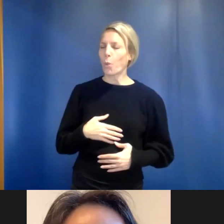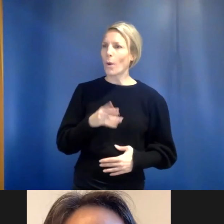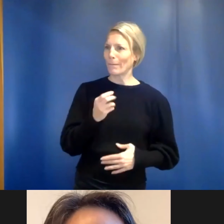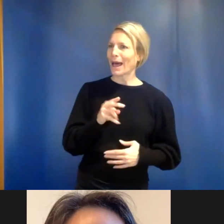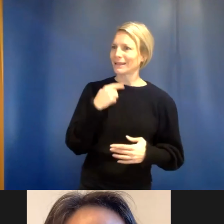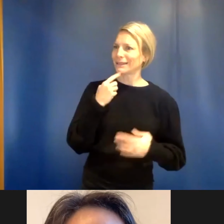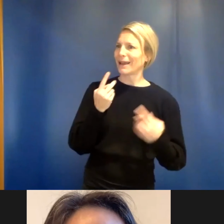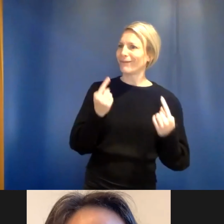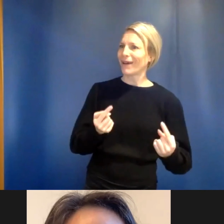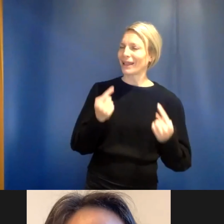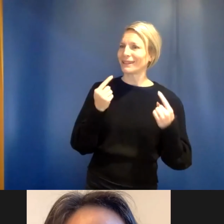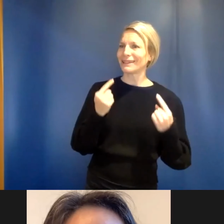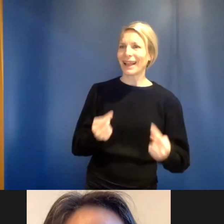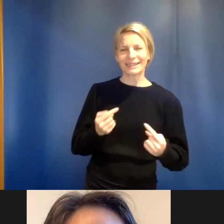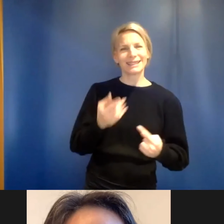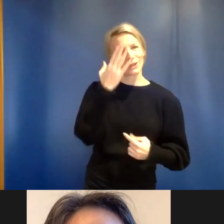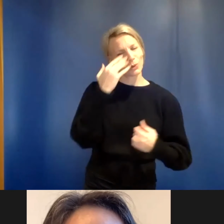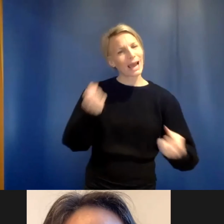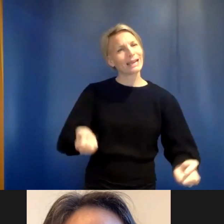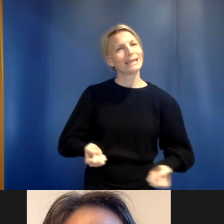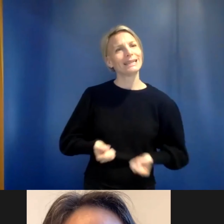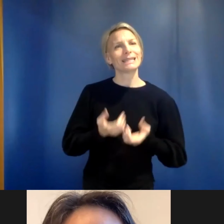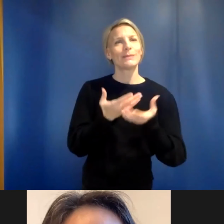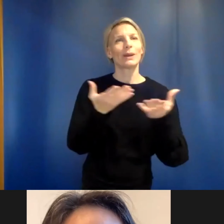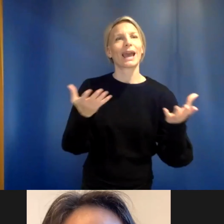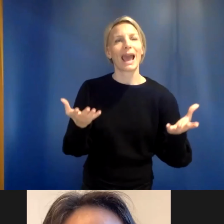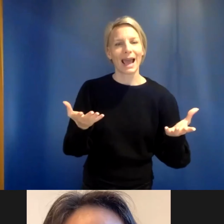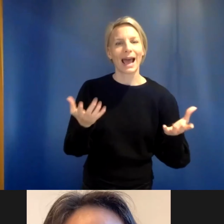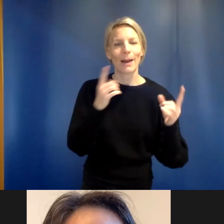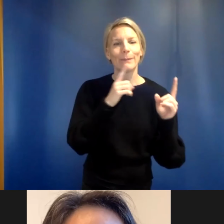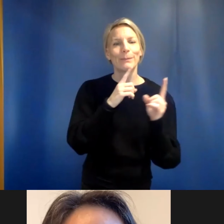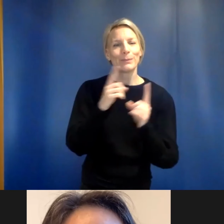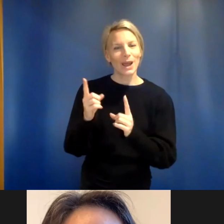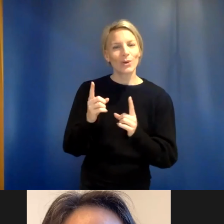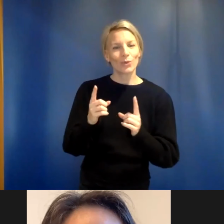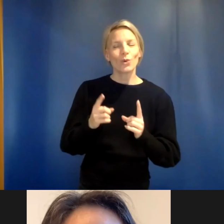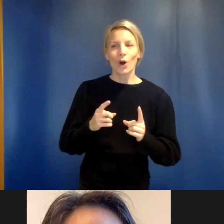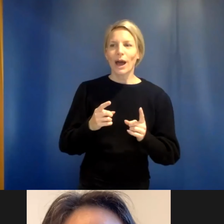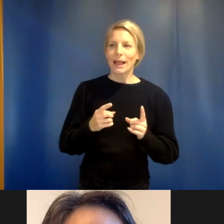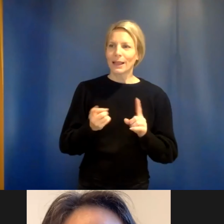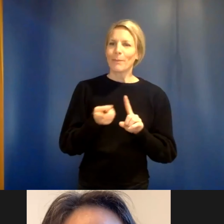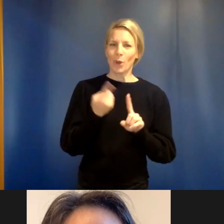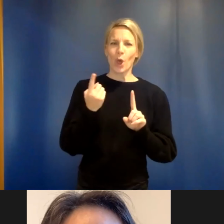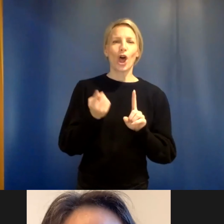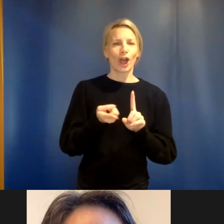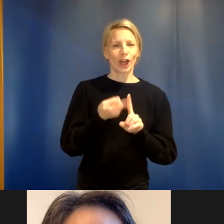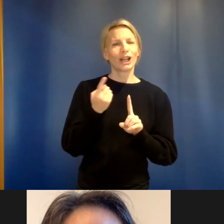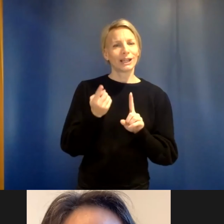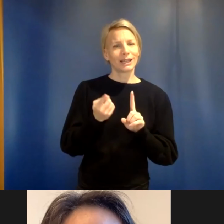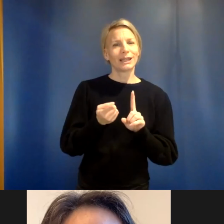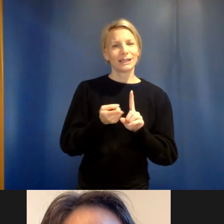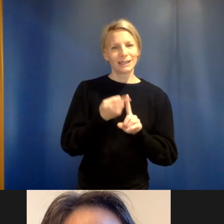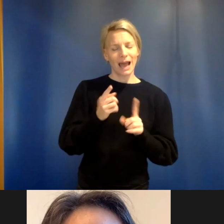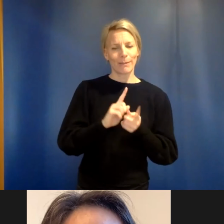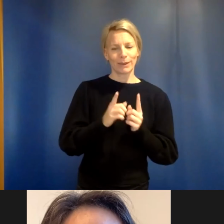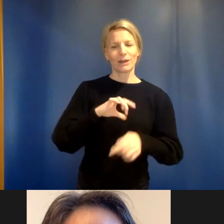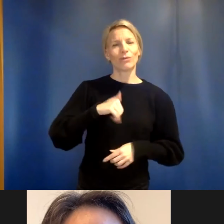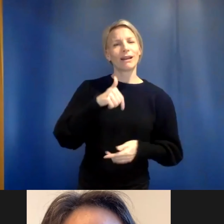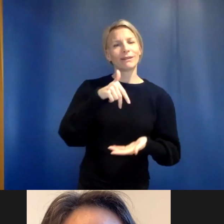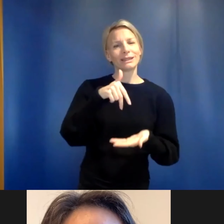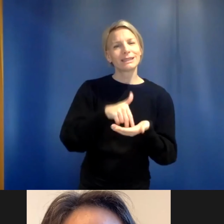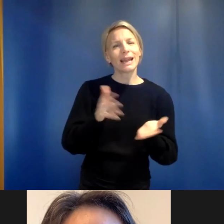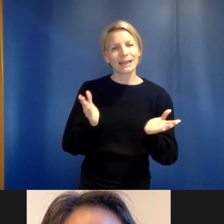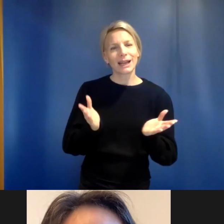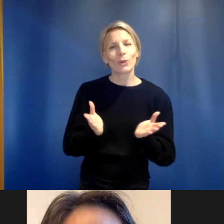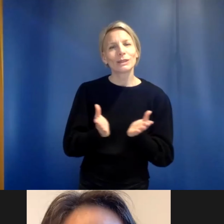att ha kunnat inspirera människor till att ta de första stegen. Kanske till självständighet och samtidigt